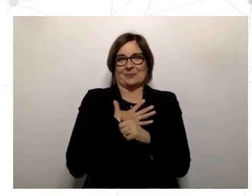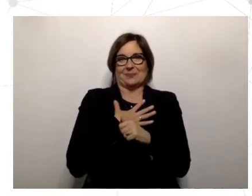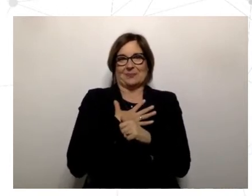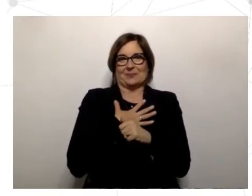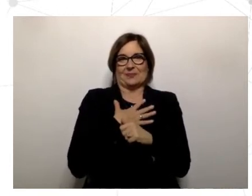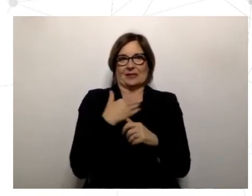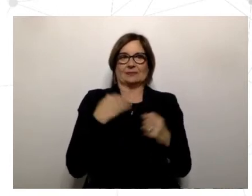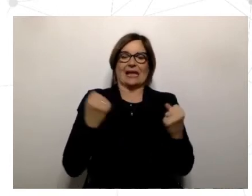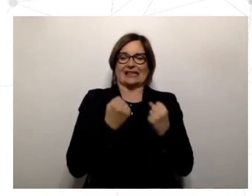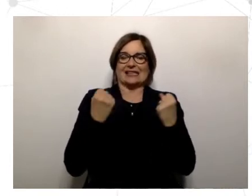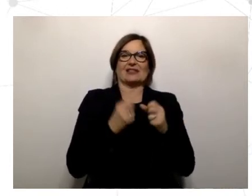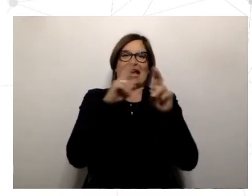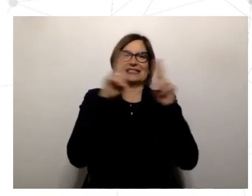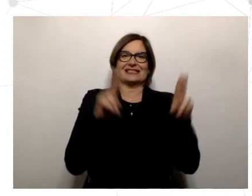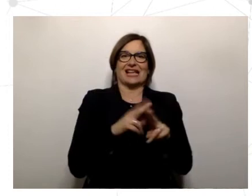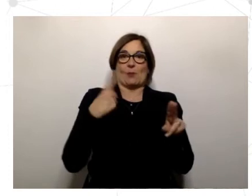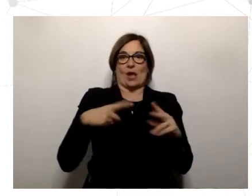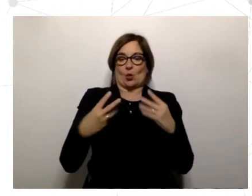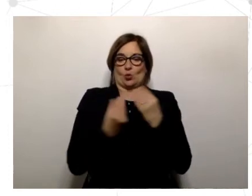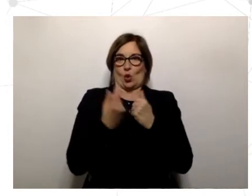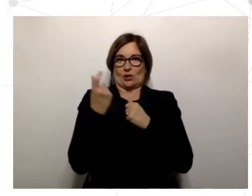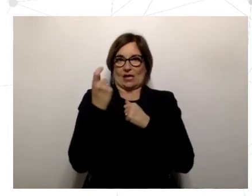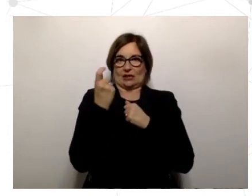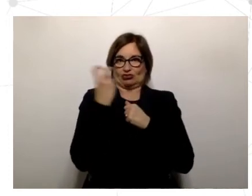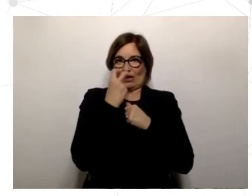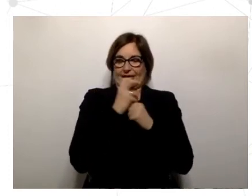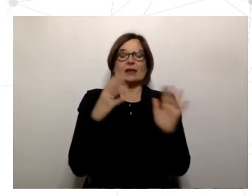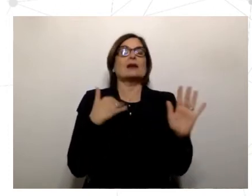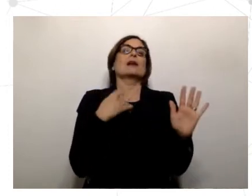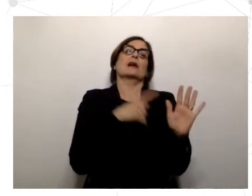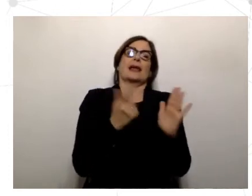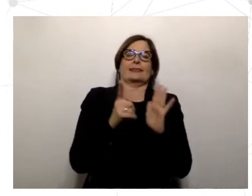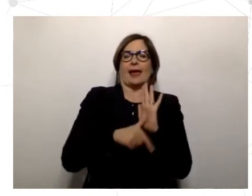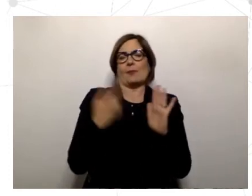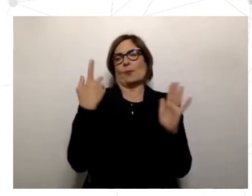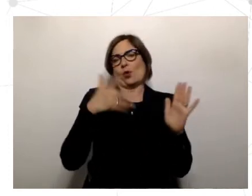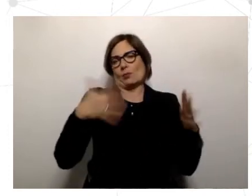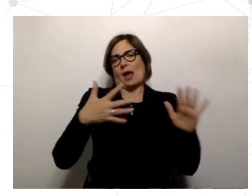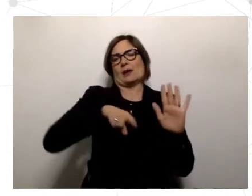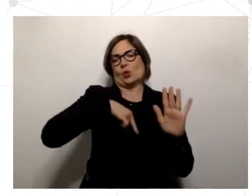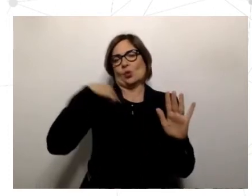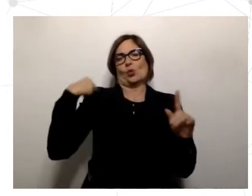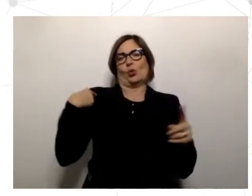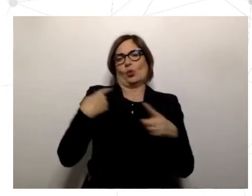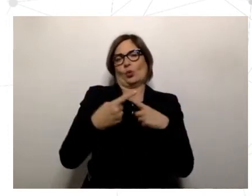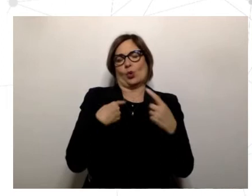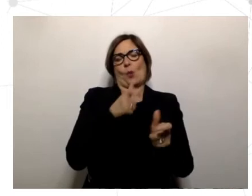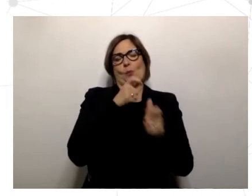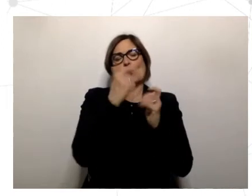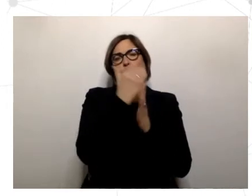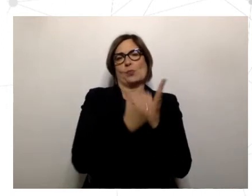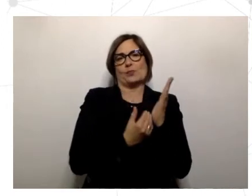occupandomi di attività internazionali per l'Unione, è da lungo tempo che interagiamo con un programma che si